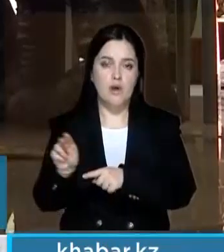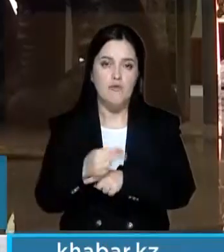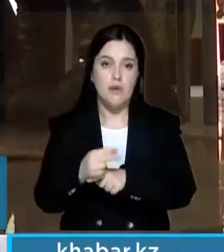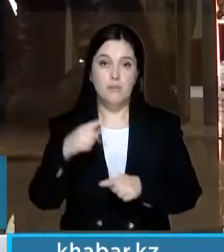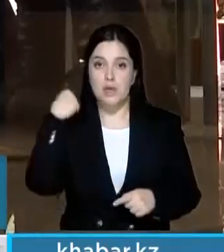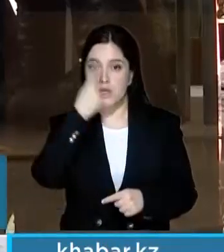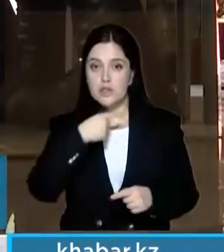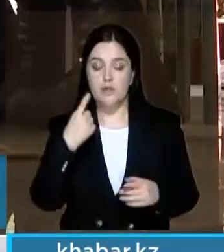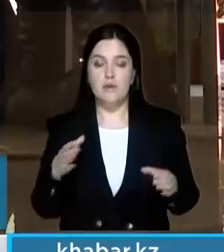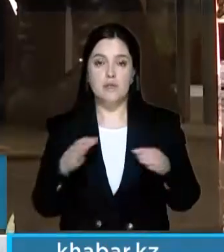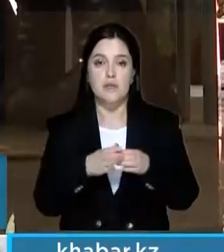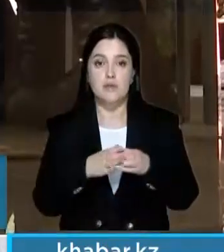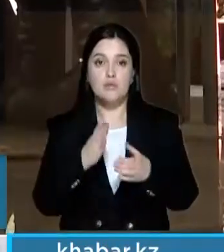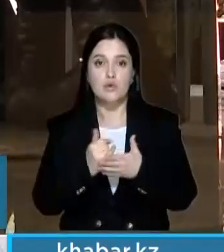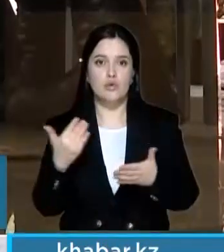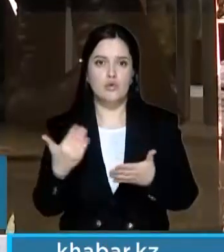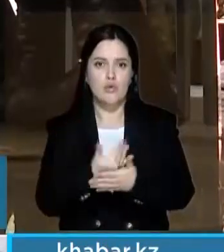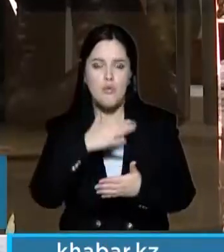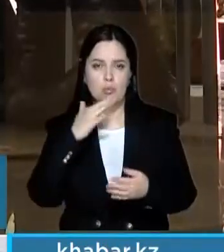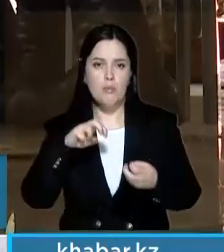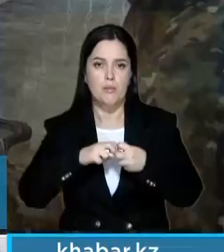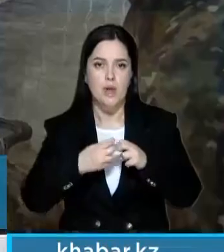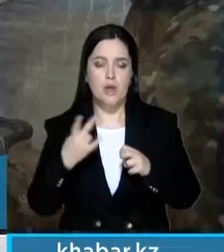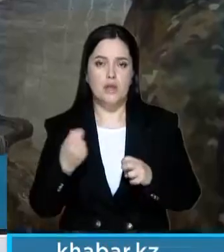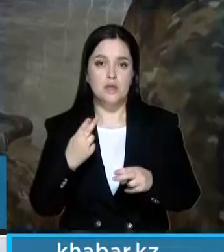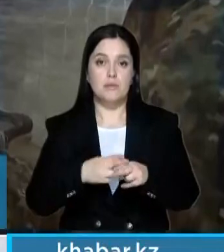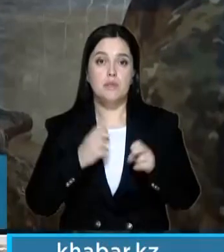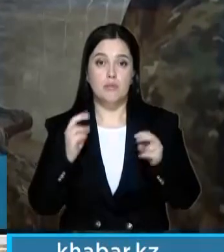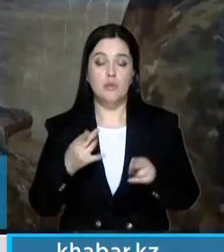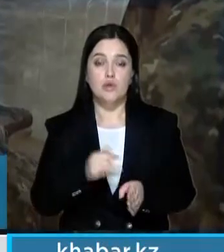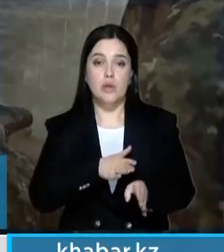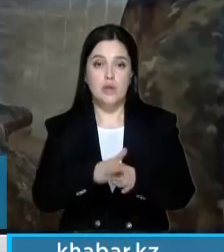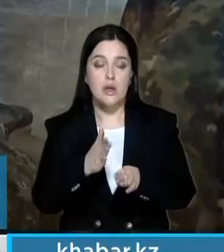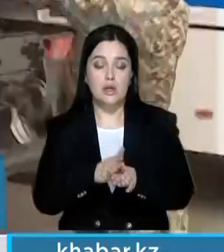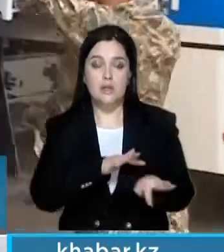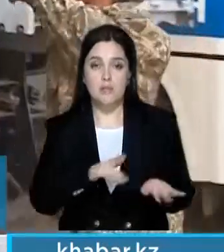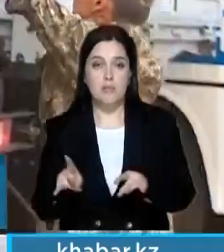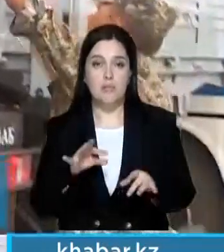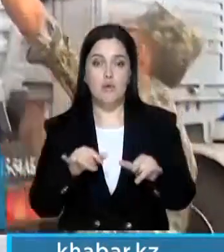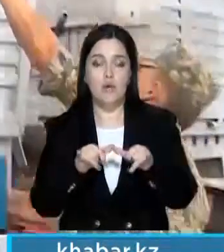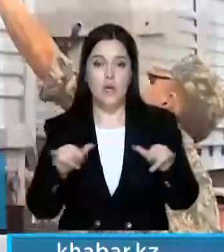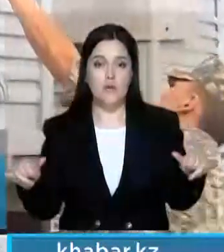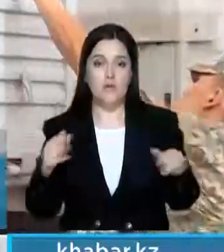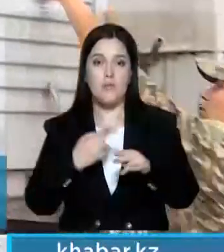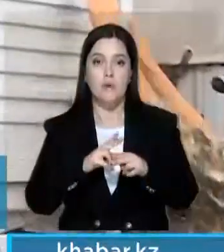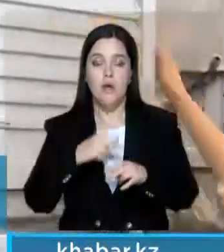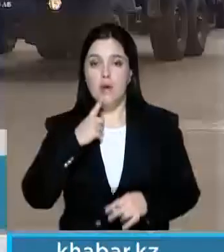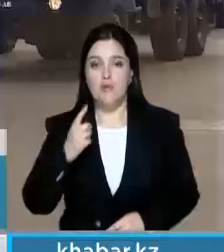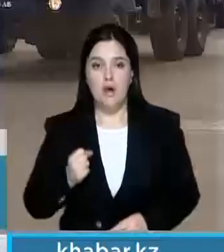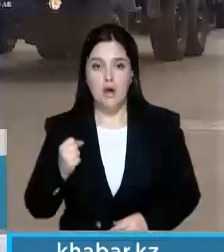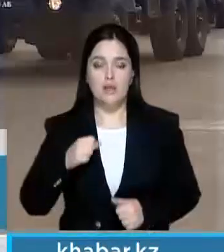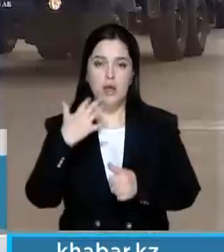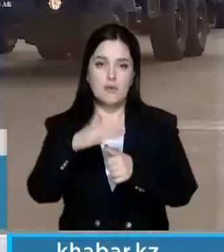личного состава. С учетом новых вызовов и угроз национальной безопасности уже реализуются мероприятия по развитию военно-транспортной и армейской